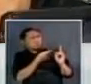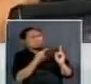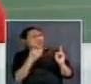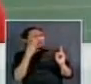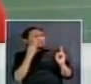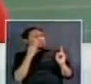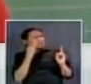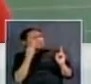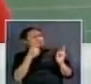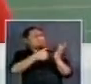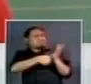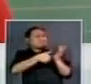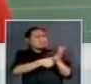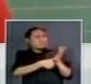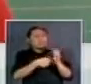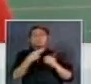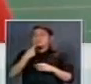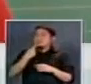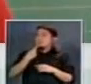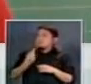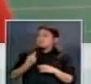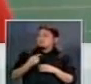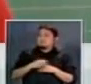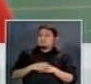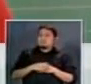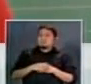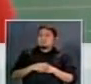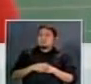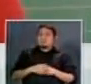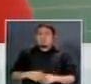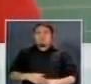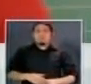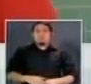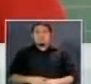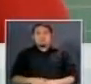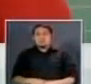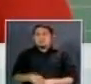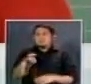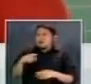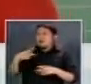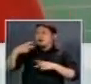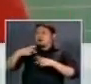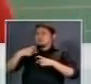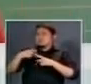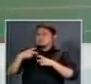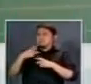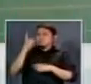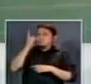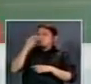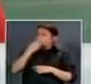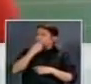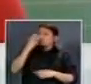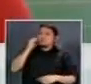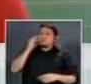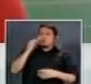pinagdaanan sa eleksyon na ito. At ayon sa kanya, ay napakahirap daw na kanyang pinagdaanan ni Mayor Duterte. At anuman daw ang maging